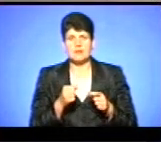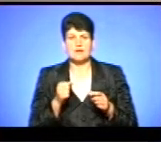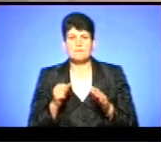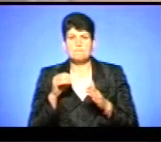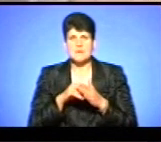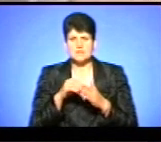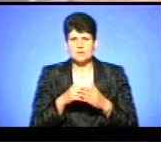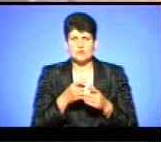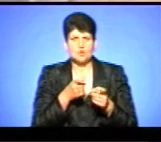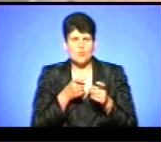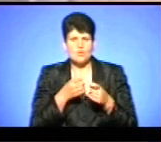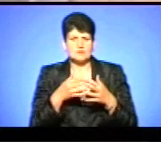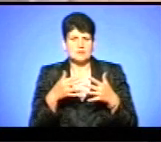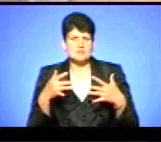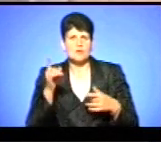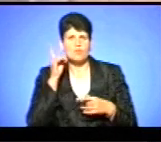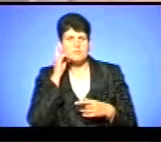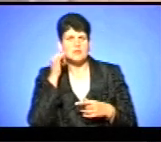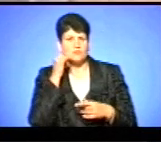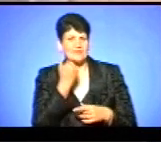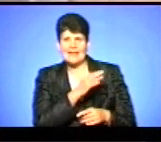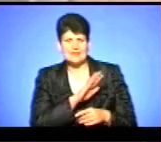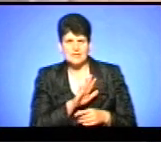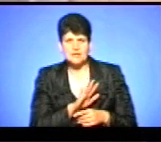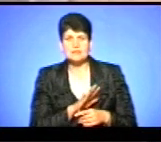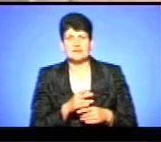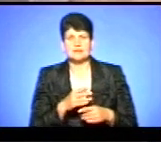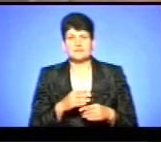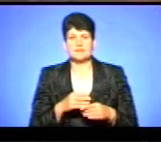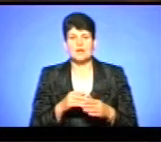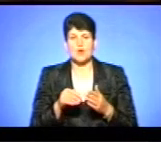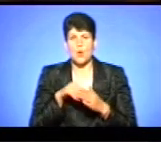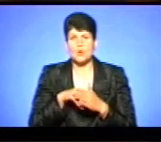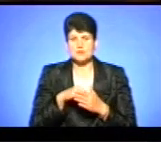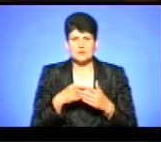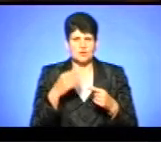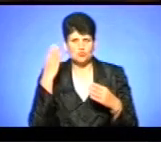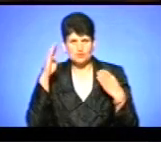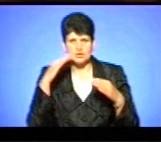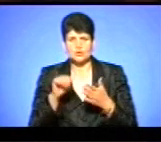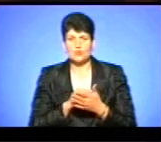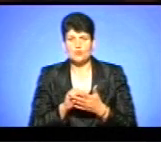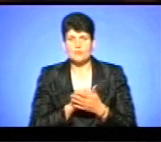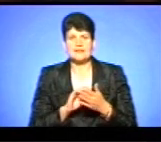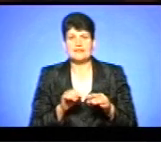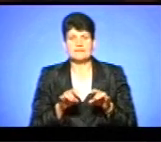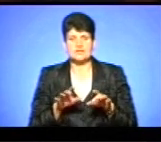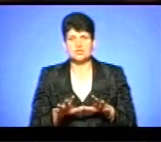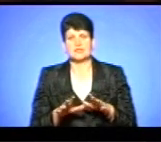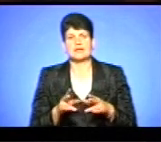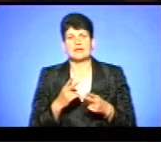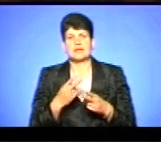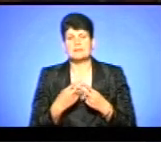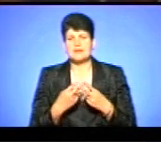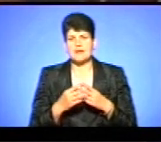калібру, сигнальні ракетниці, мобільні телефони, які їм не належать, портмонеї з чужими документами, невирішені адміністративні та кримінальні